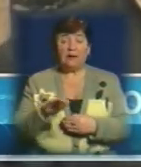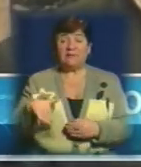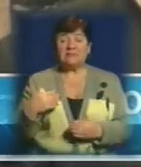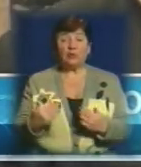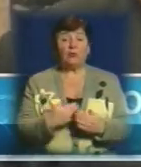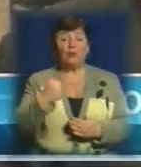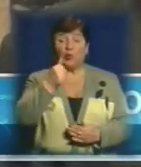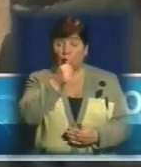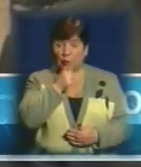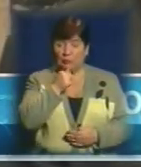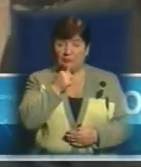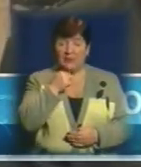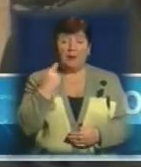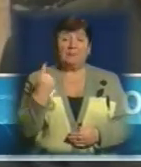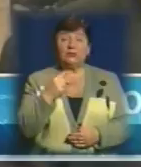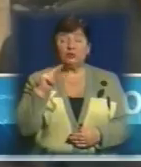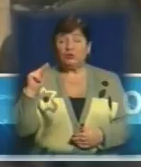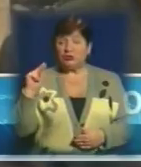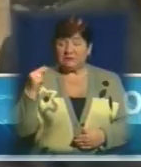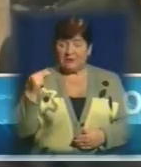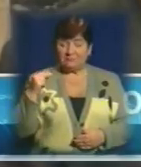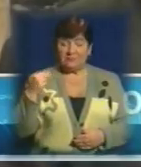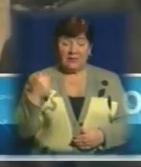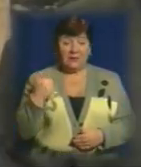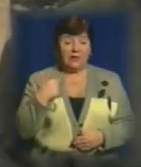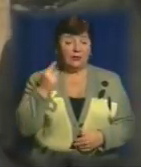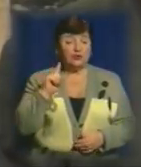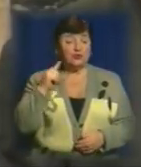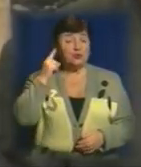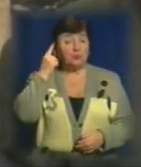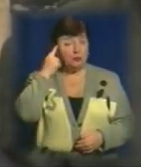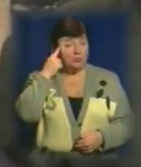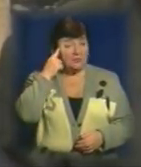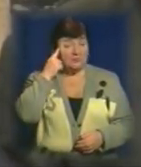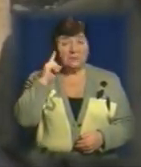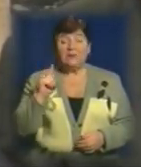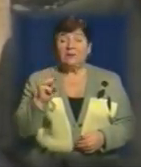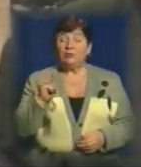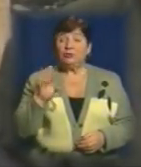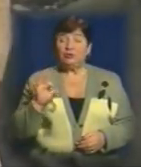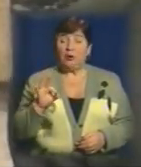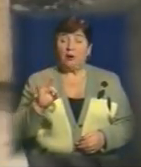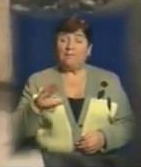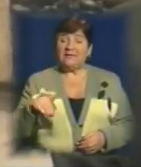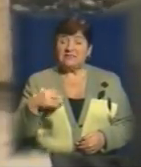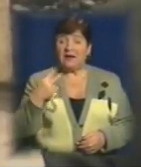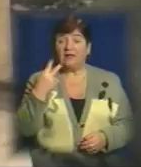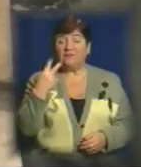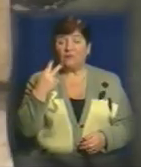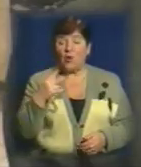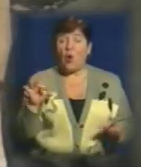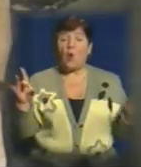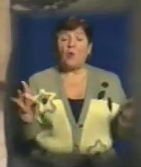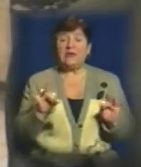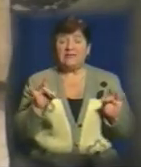Нового року, 1-го числа. І я чомусь подумав про те, що після колядів, коли